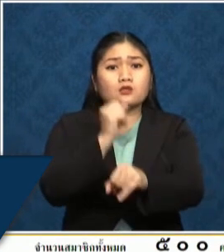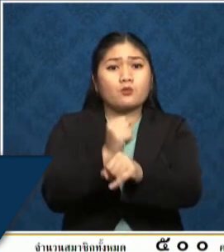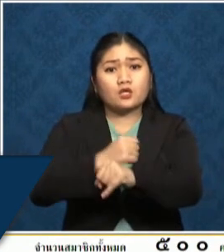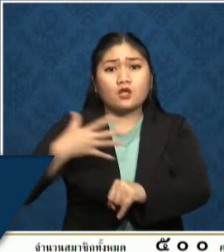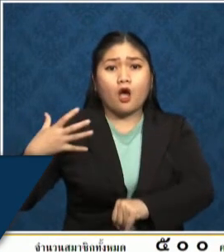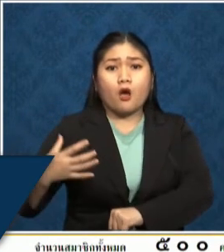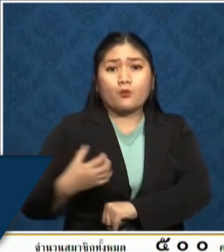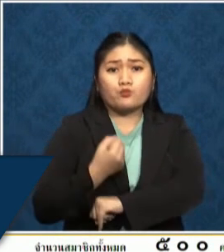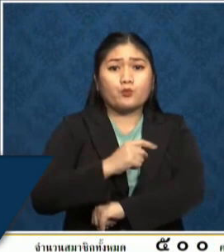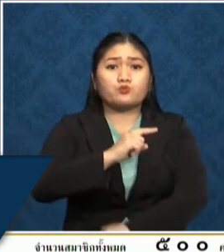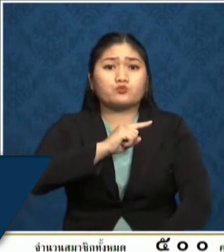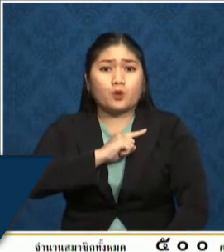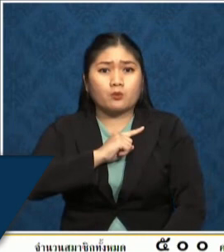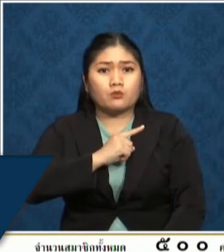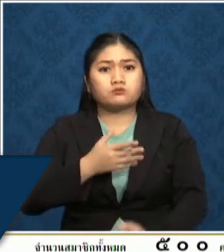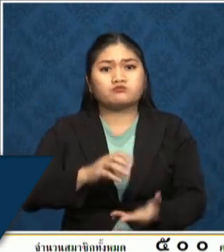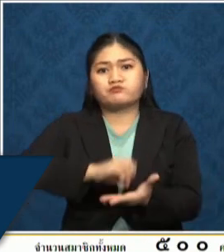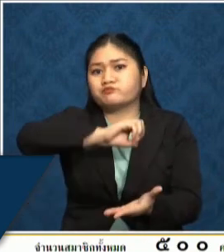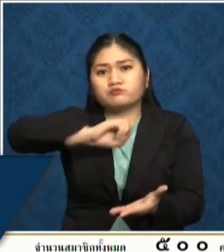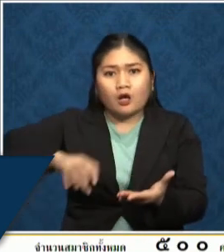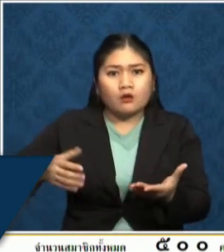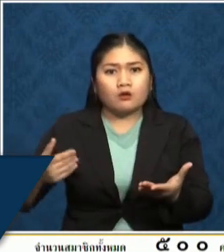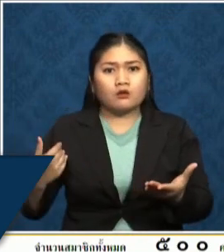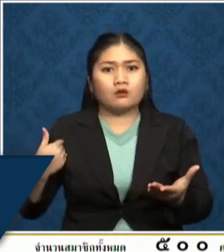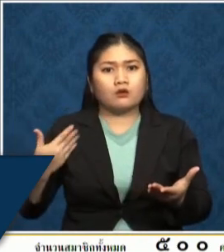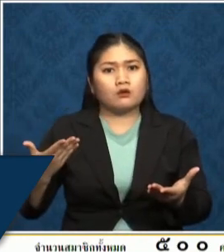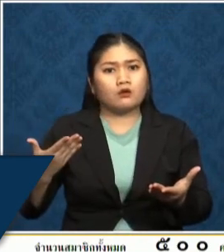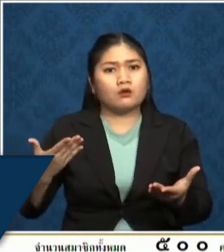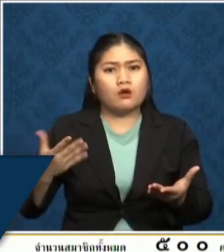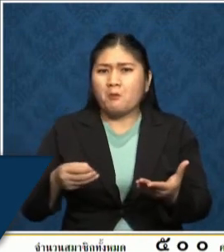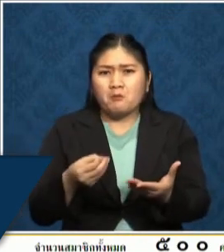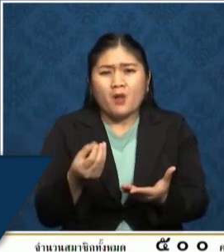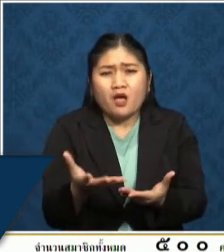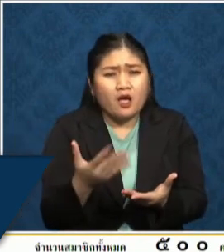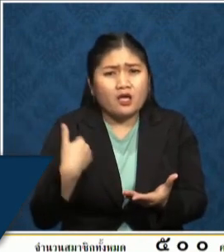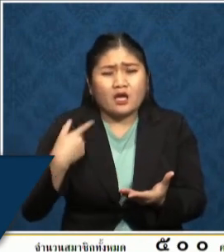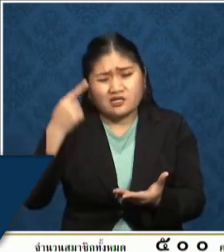ามอนาดหน้ที่โดนตัดออกท่านไมใหเขา